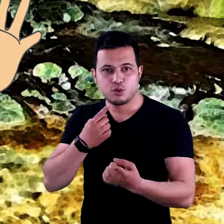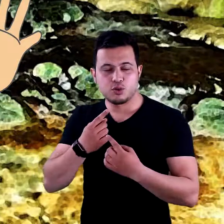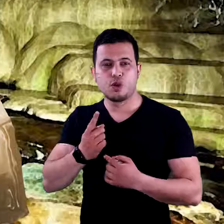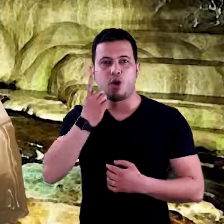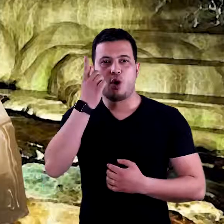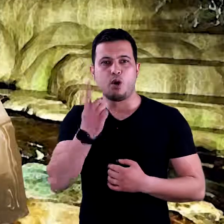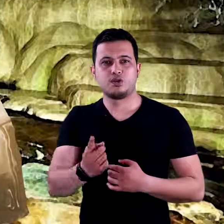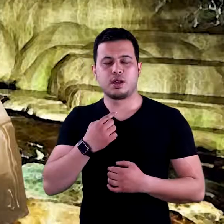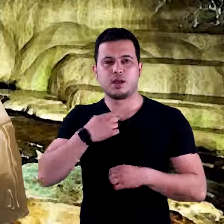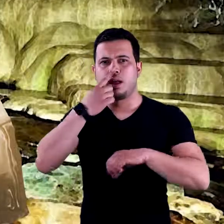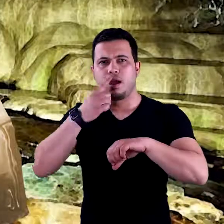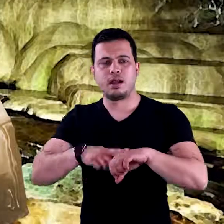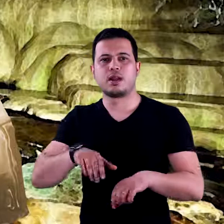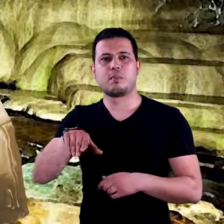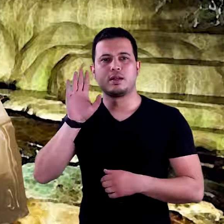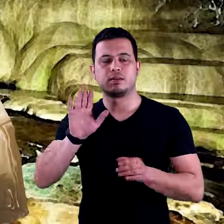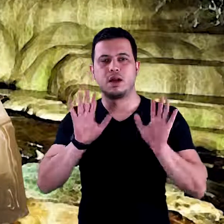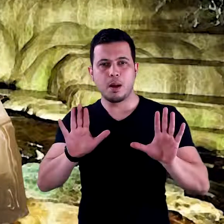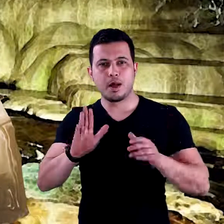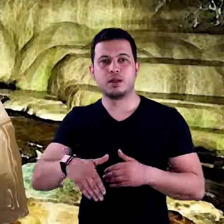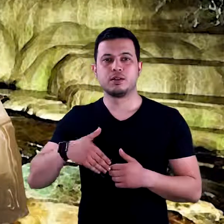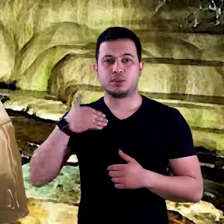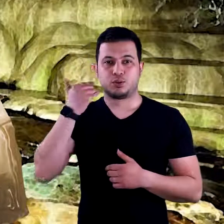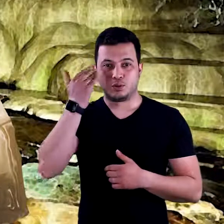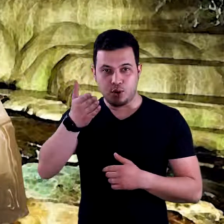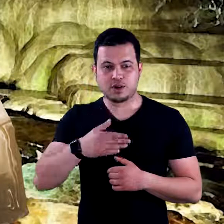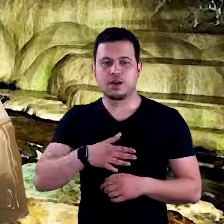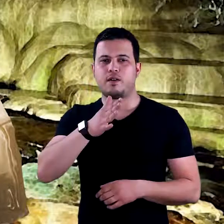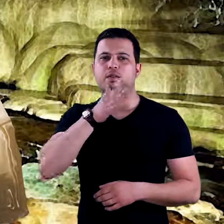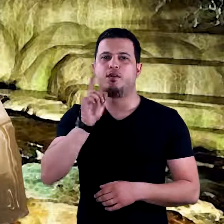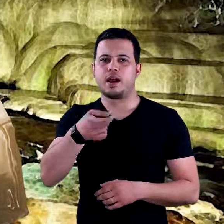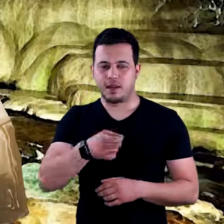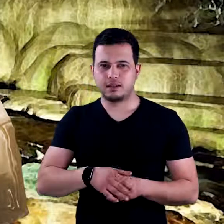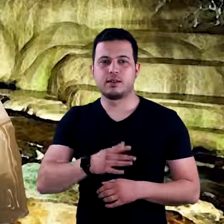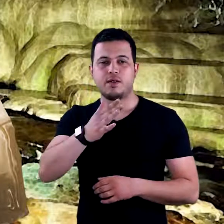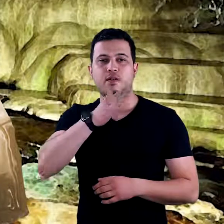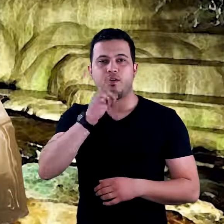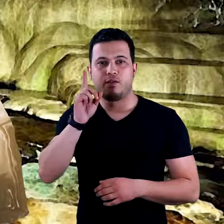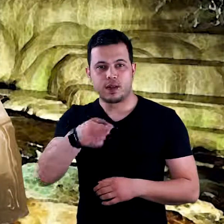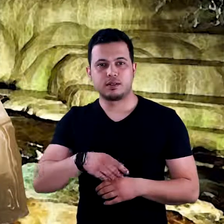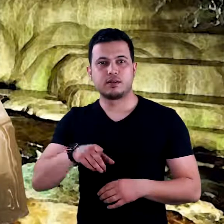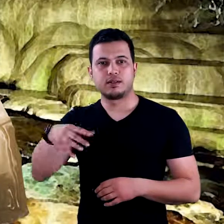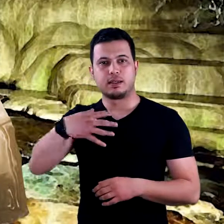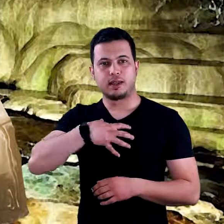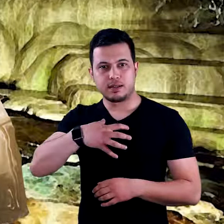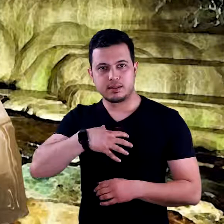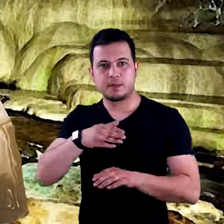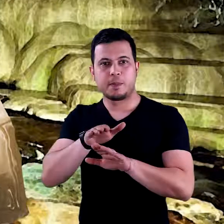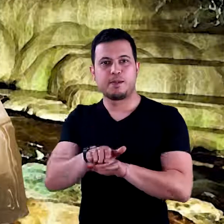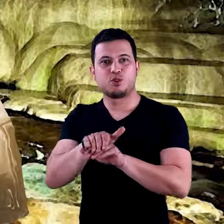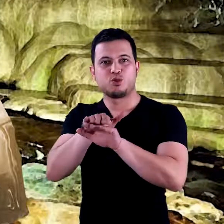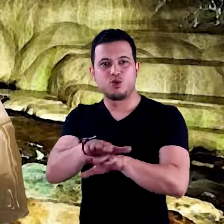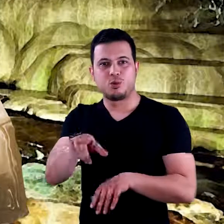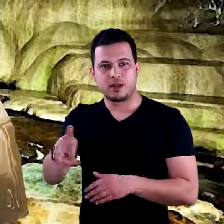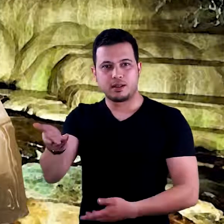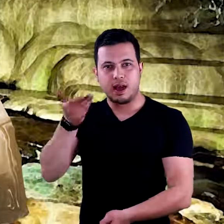Önce gözlerine inanamadı. Ama sonra fark etti. Fark etti ki kendisi de kurbağanın